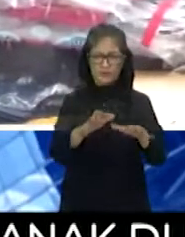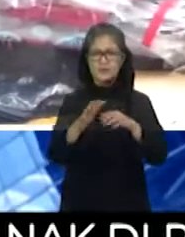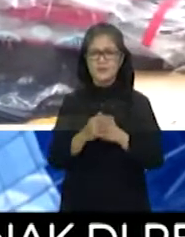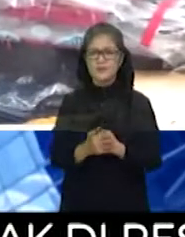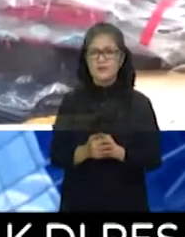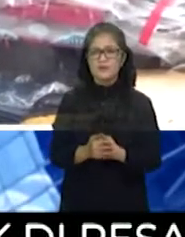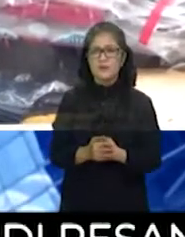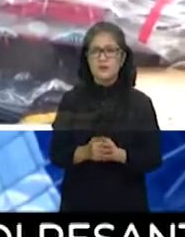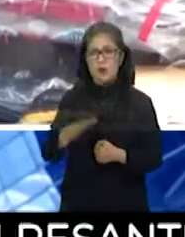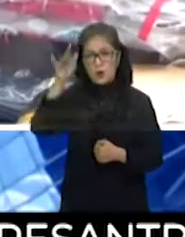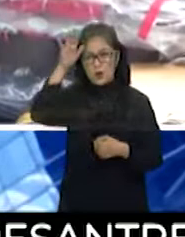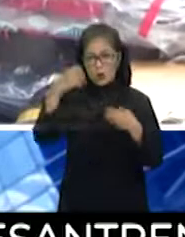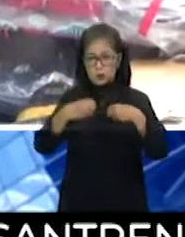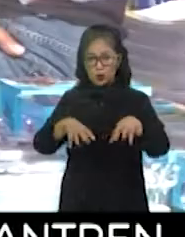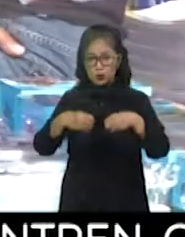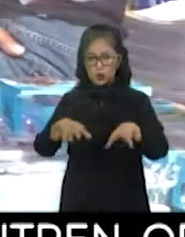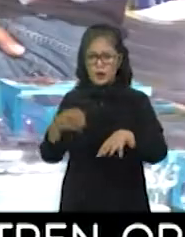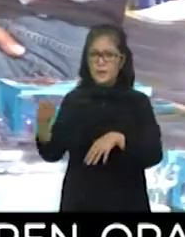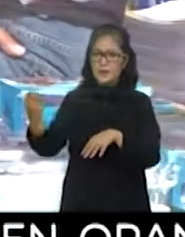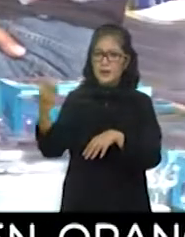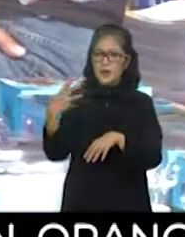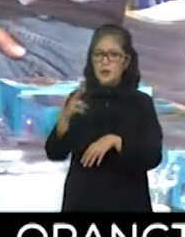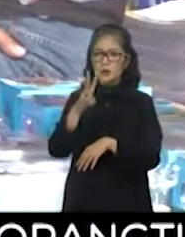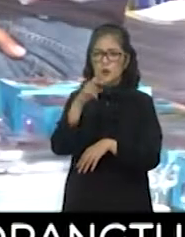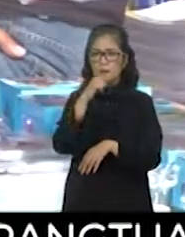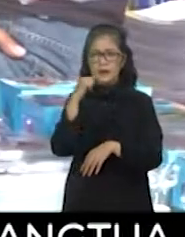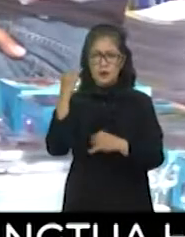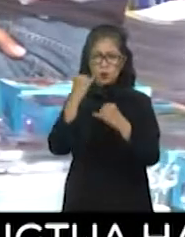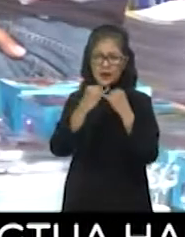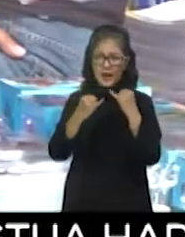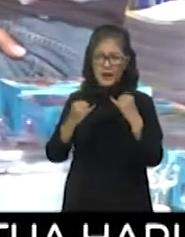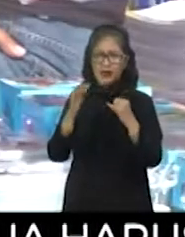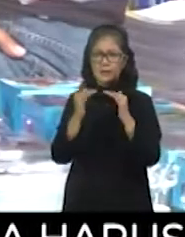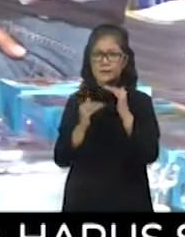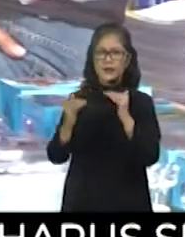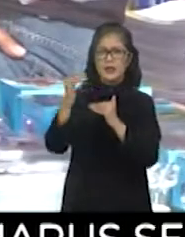para pembeli pun mengaku sejak 2 pekan terakhir ini terjadi peningkatan omset